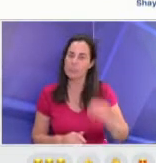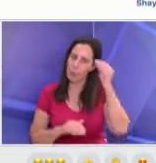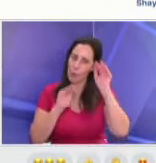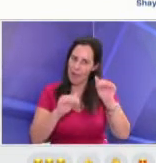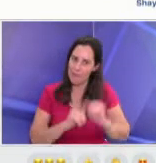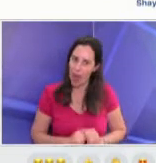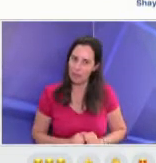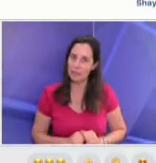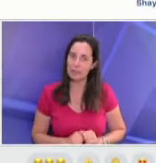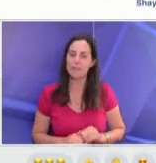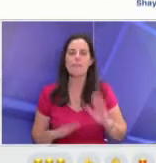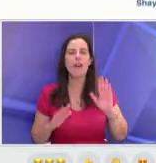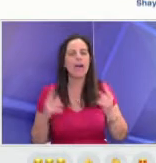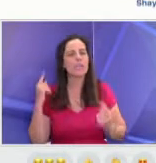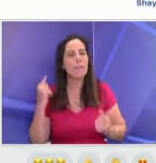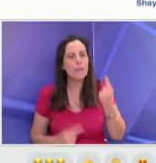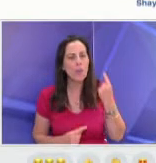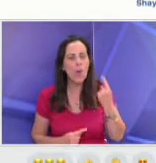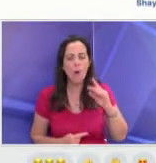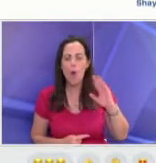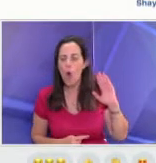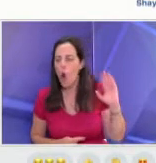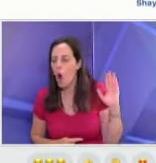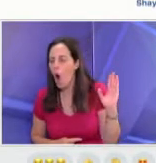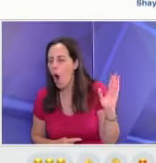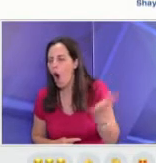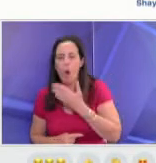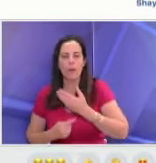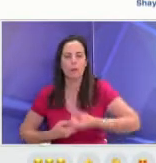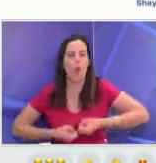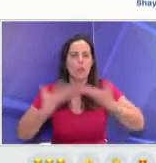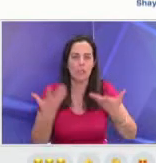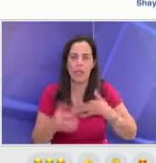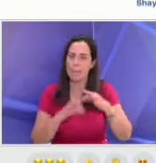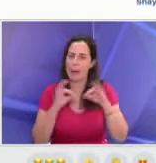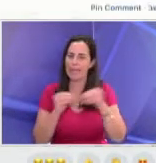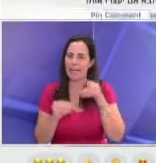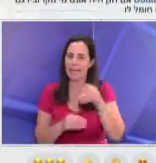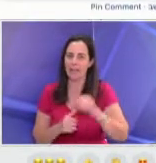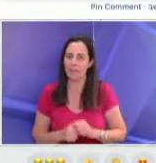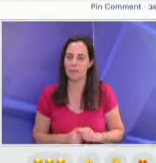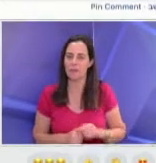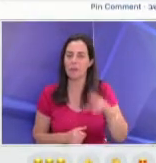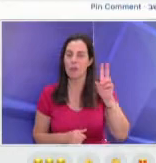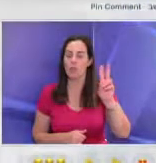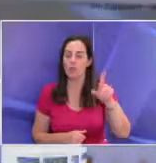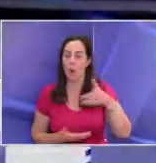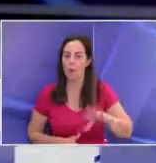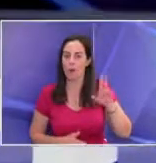לברכה. ואז פתאום כל הכיתונות נפתחים. אני דווקא מתחיל איתך. עומדת שם